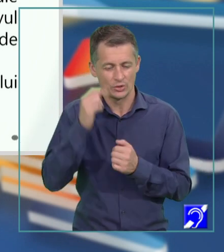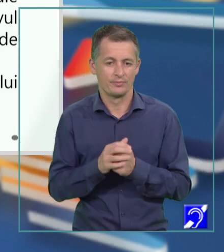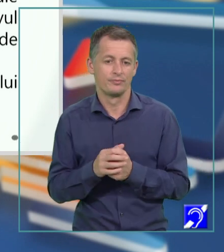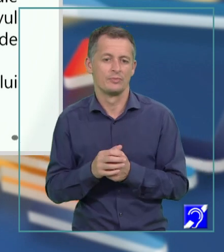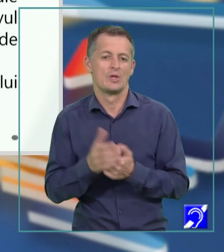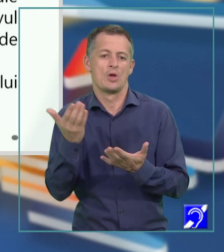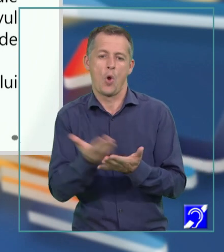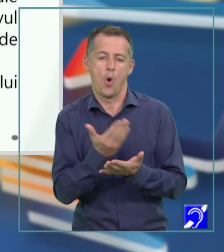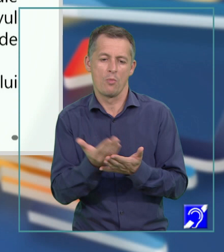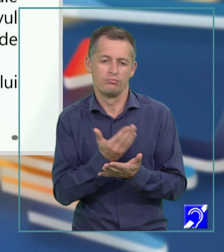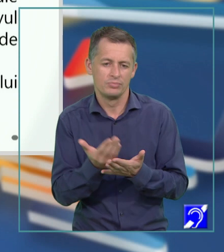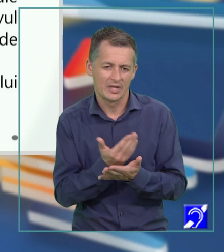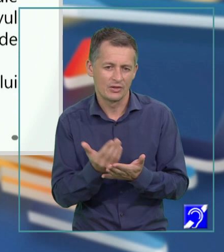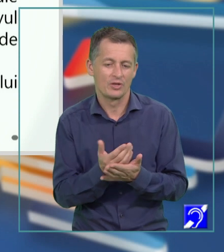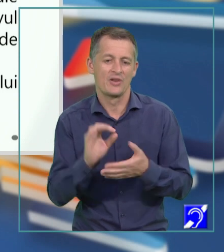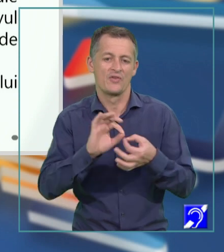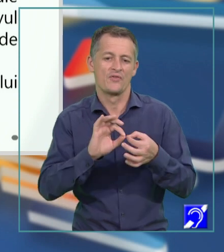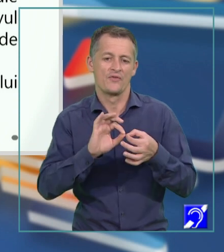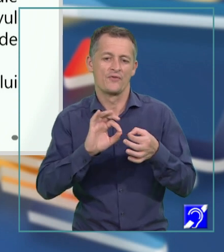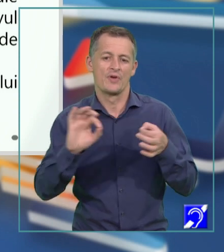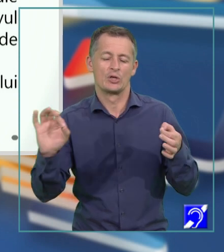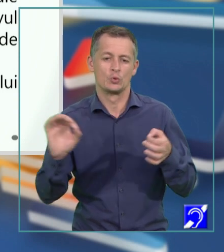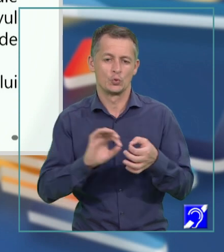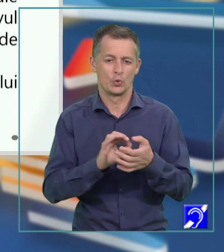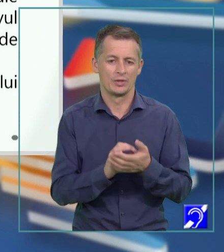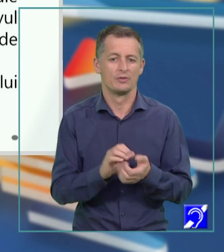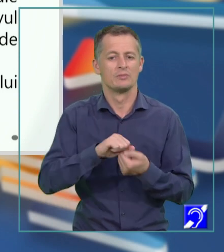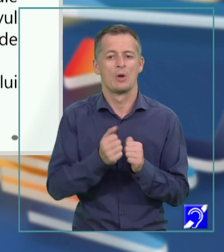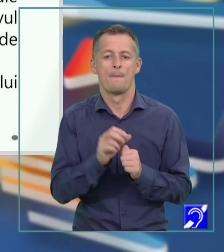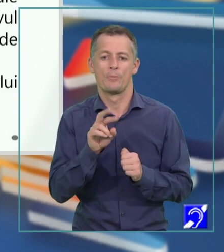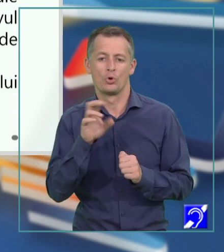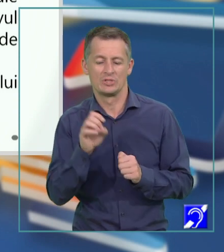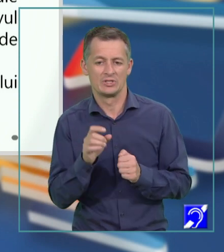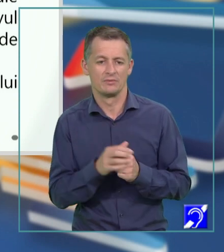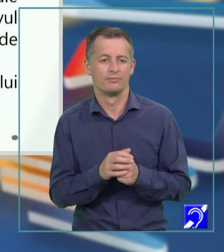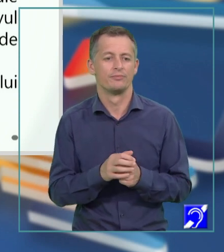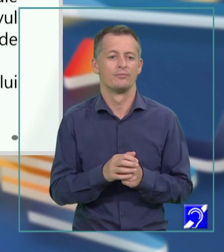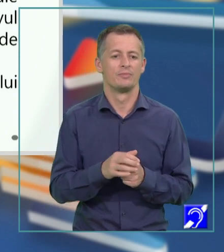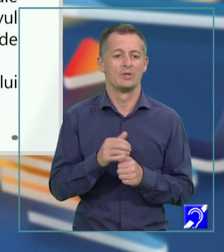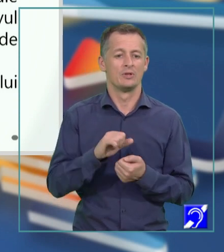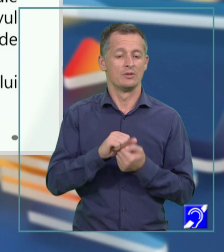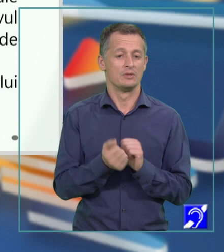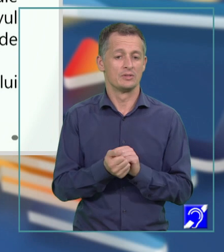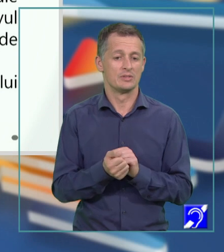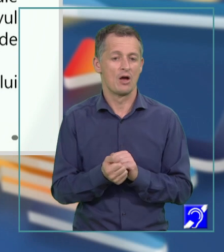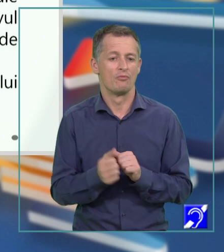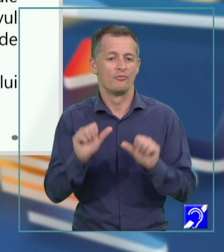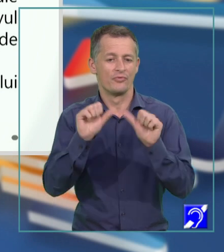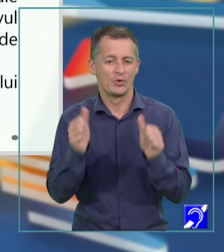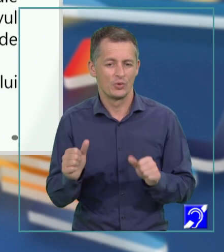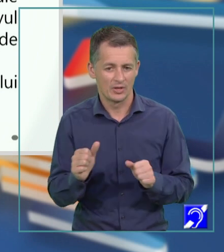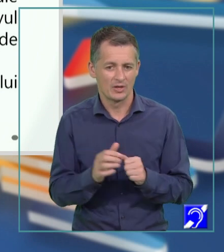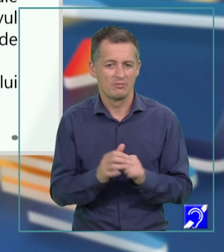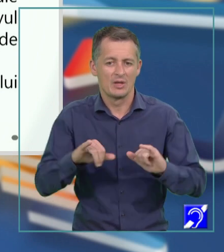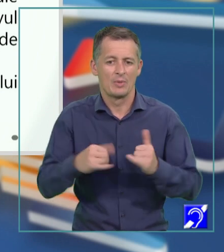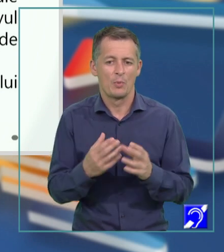în versuri sau în proză, scrisă în evul mediu într-o limbă romanică sau figurat în plătire de întâmplări cu multe episoade